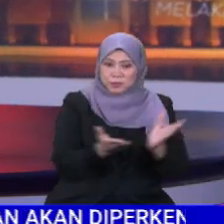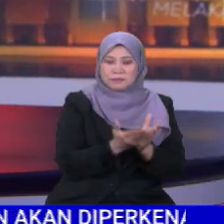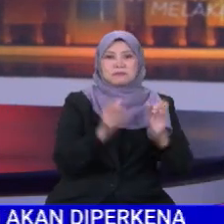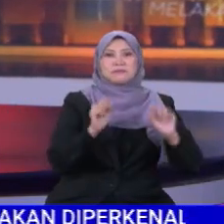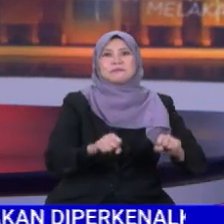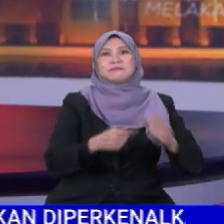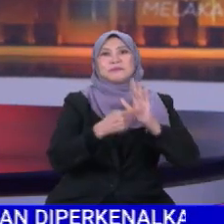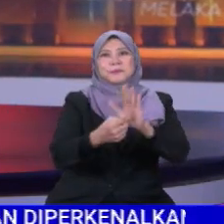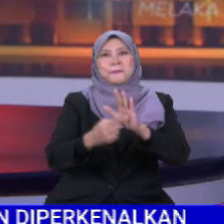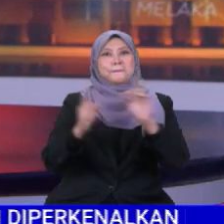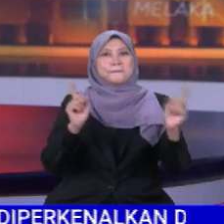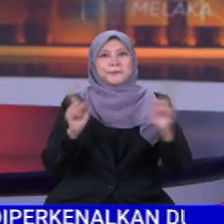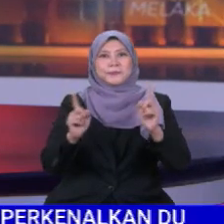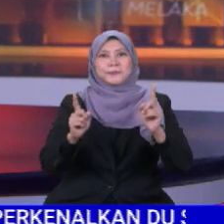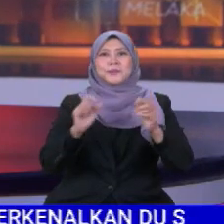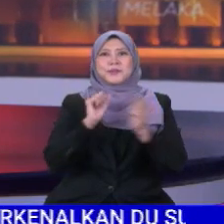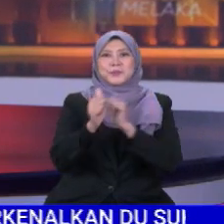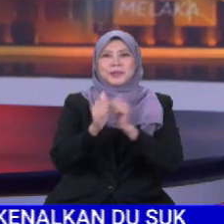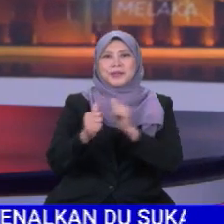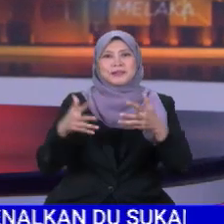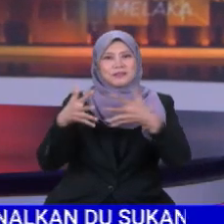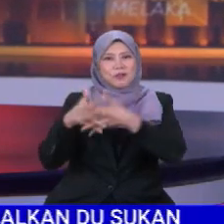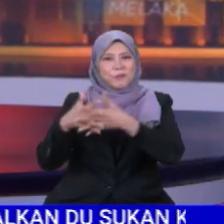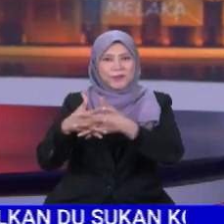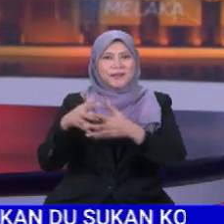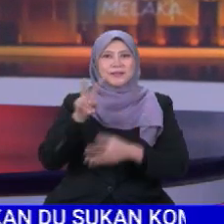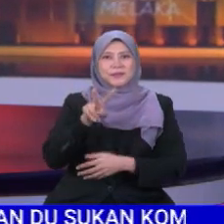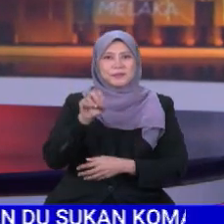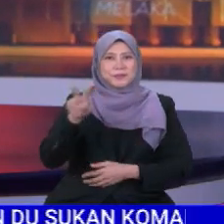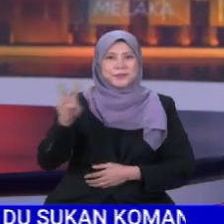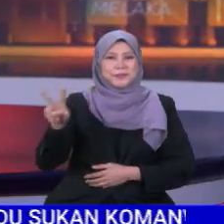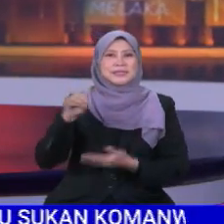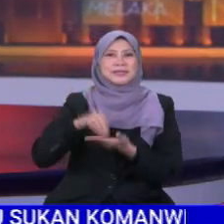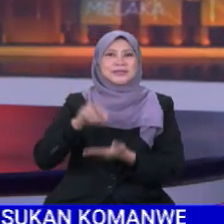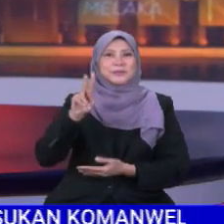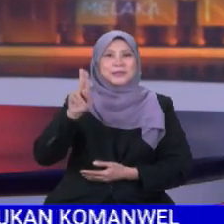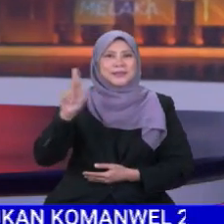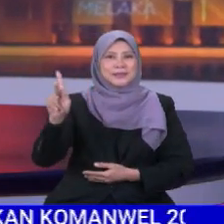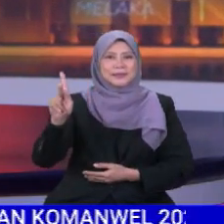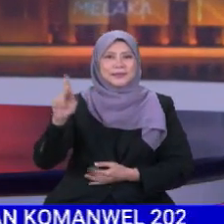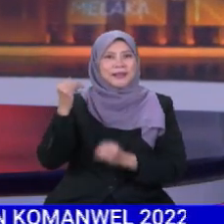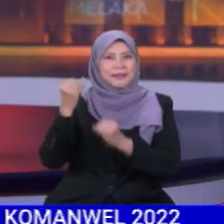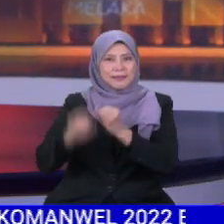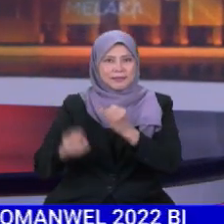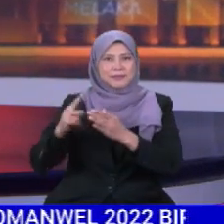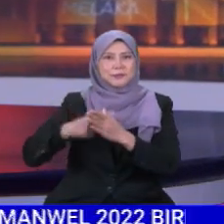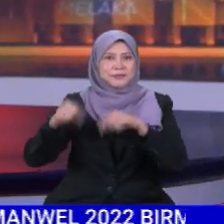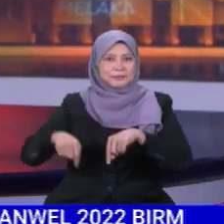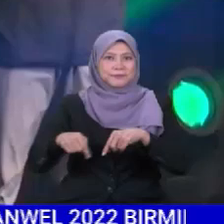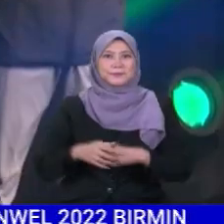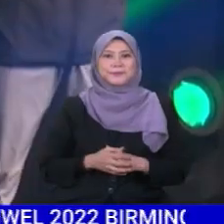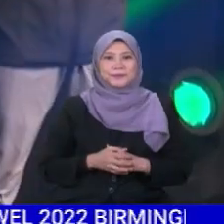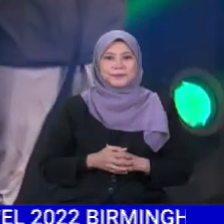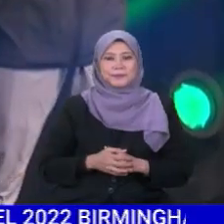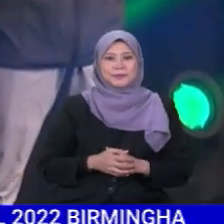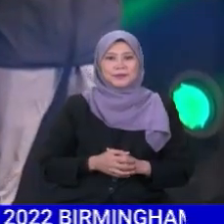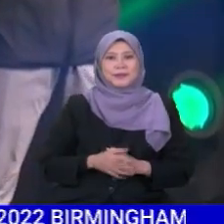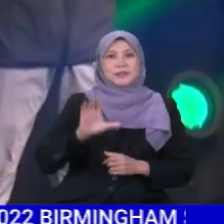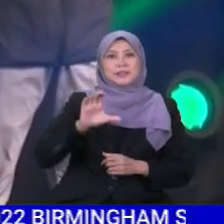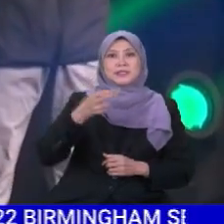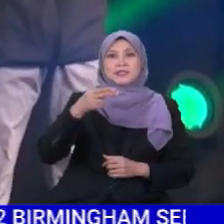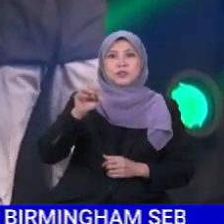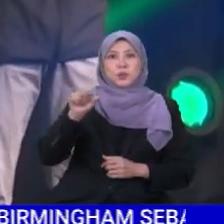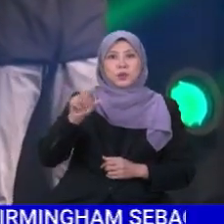membuat penampilan sulung di Sukan Commonwealth 2022 Birmingham hujung bulan ini. Menurut Dato' Chong Wei,